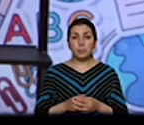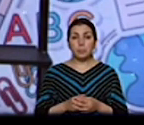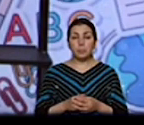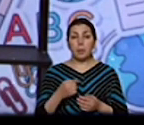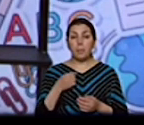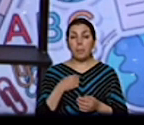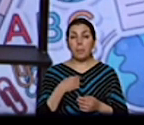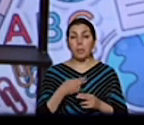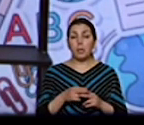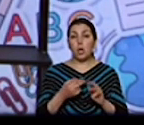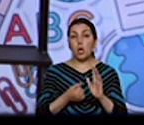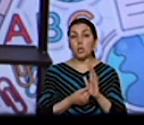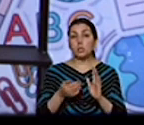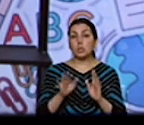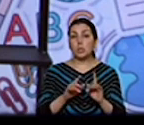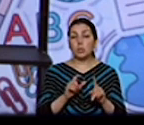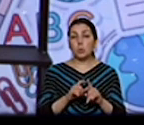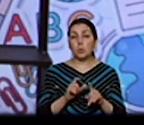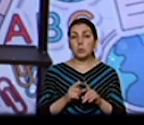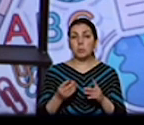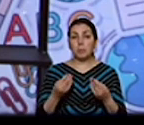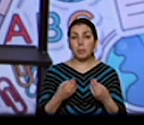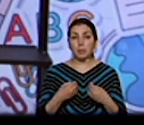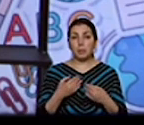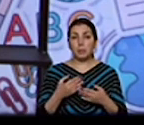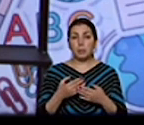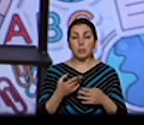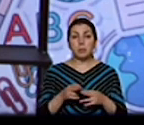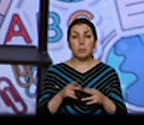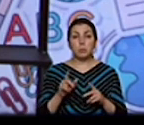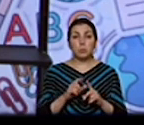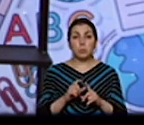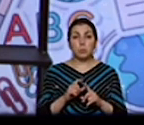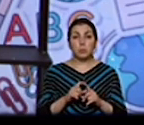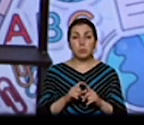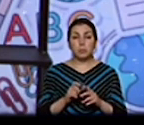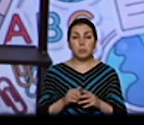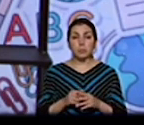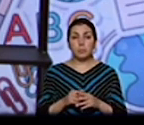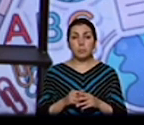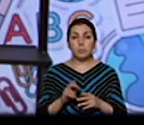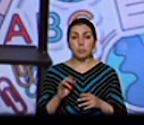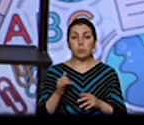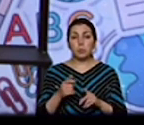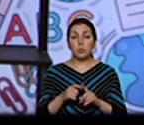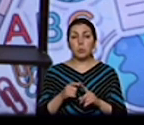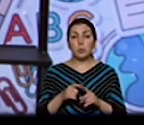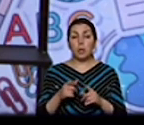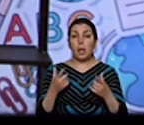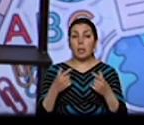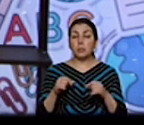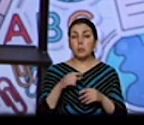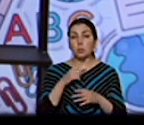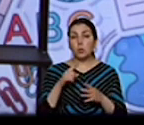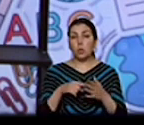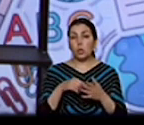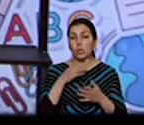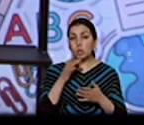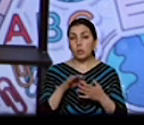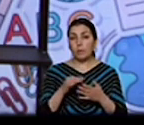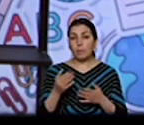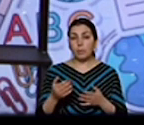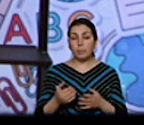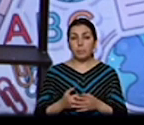Demak, bizga 6 ta so'z berilgan. Bu so'zlarni, demak, bu so'zlar o'zi qaysi so'roqqa javob bo'ladi?